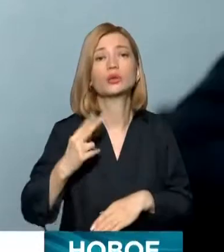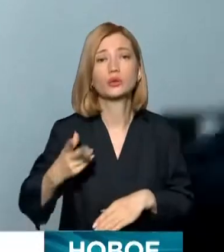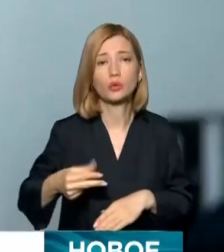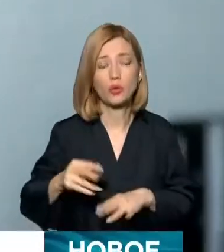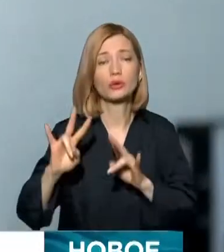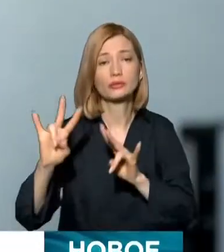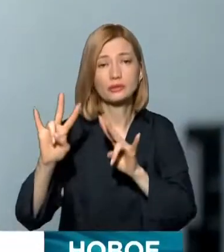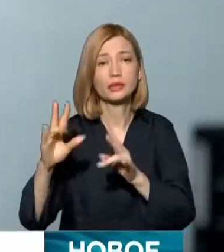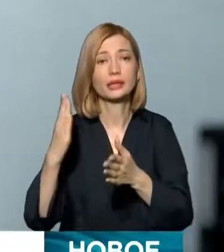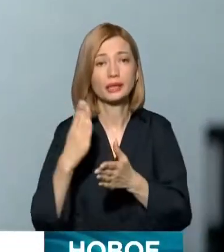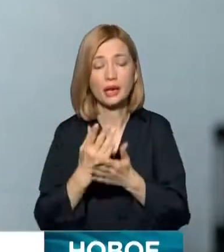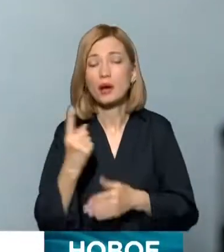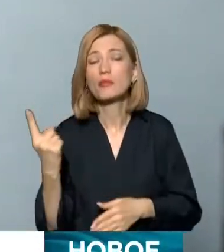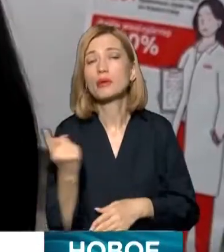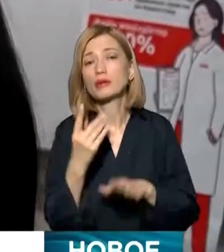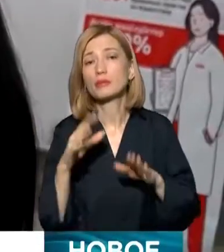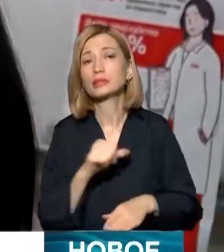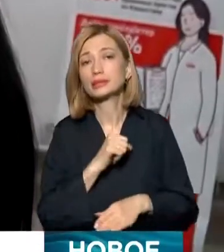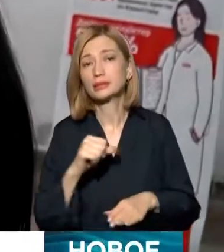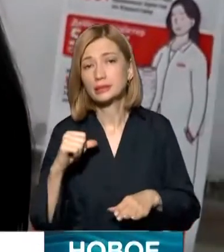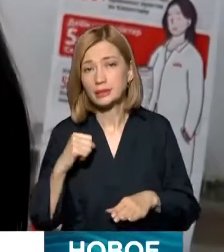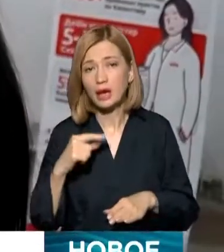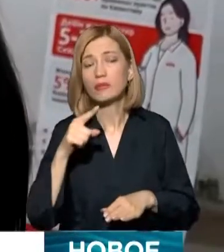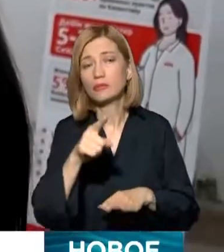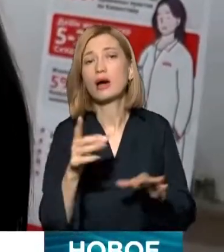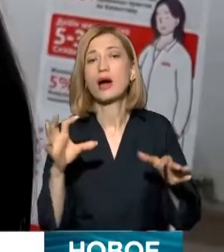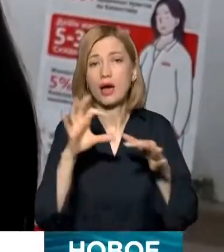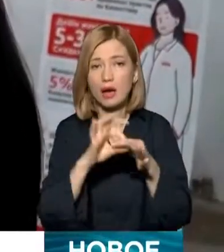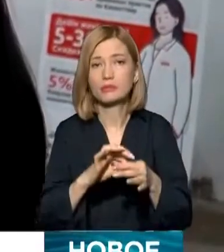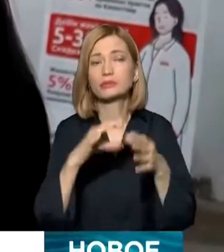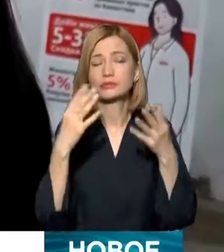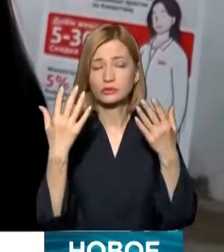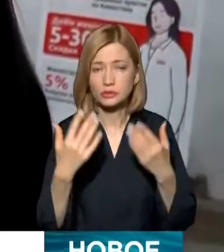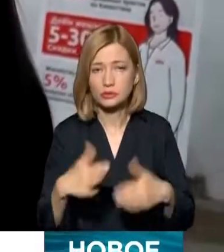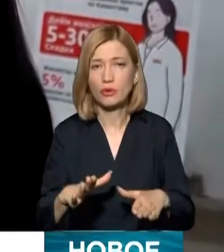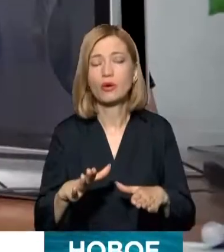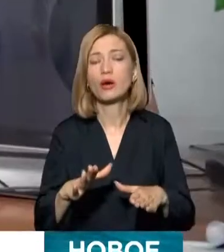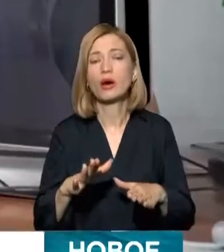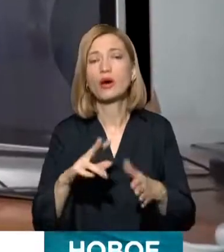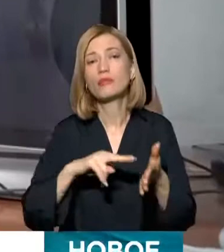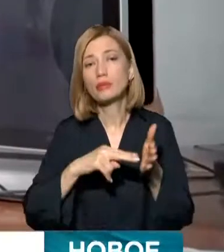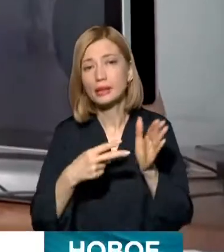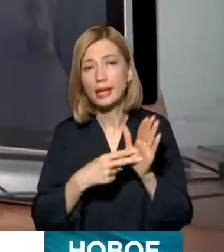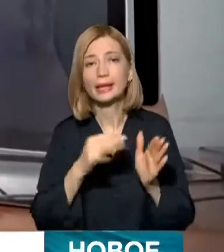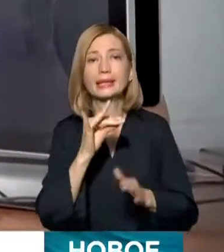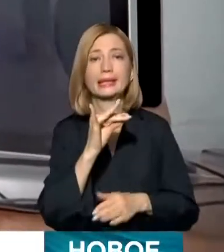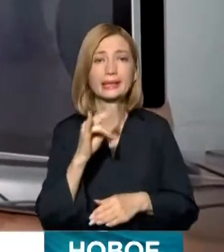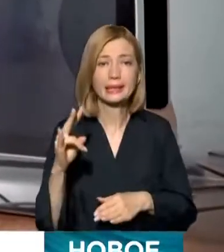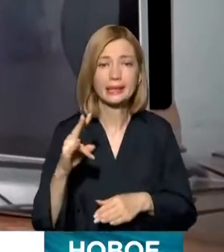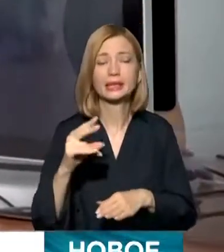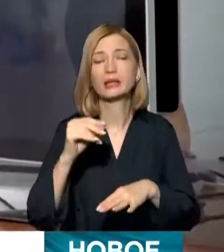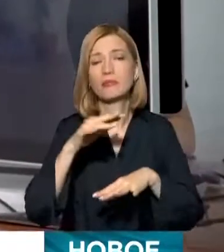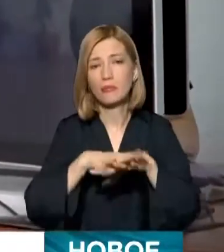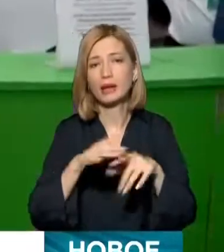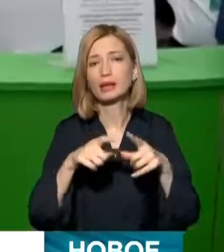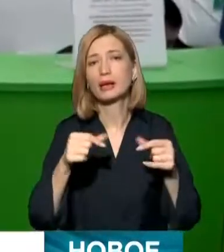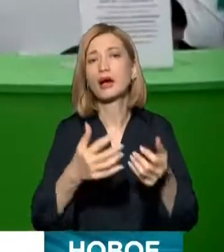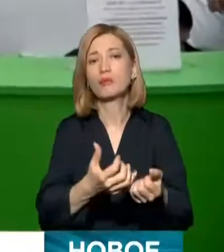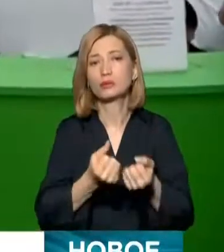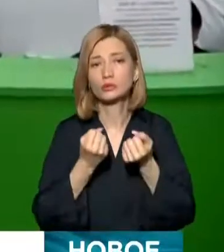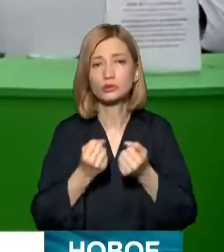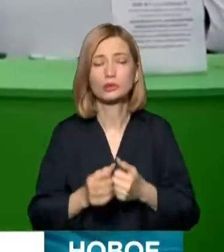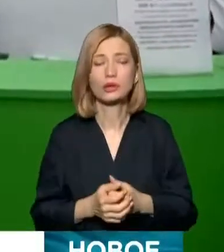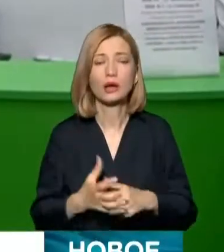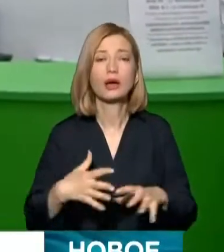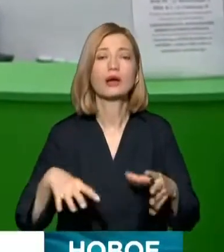планирует. Решил сперва сам обустроиться. Мужчина уже зарегистрировался в органах миграции. В планах получить ИИН и банковскую карту. Все,